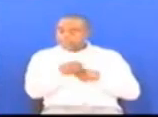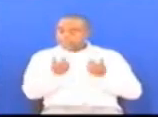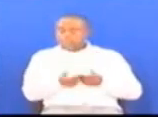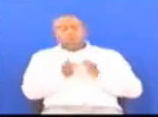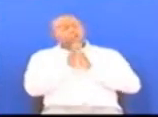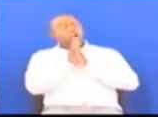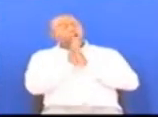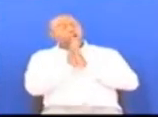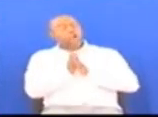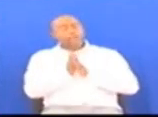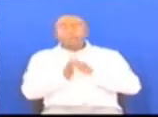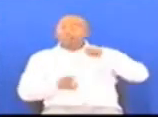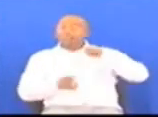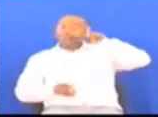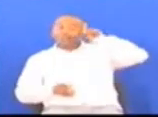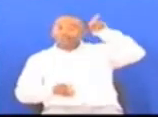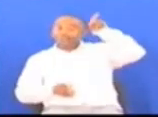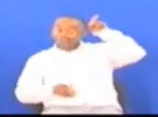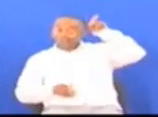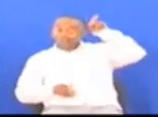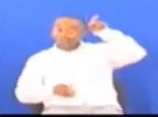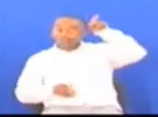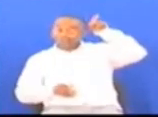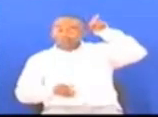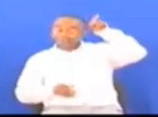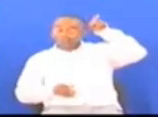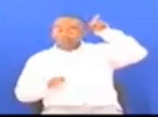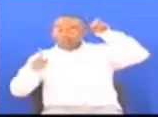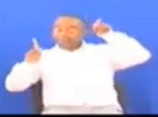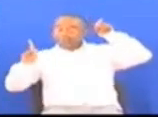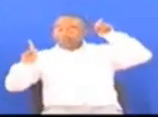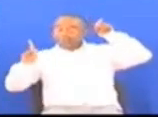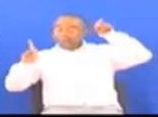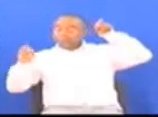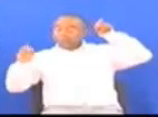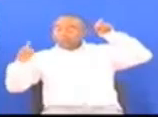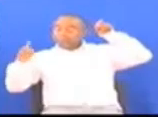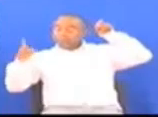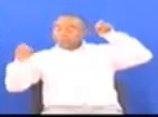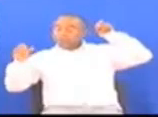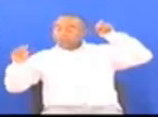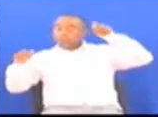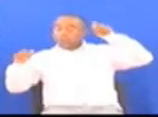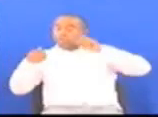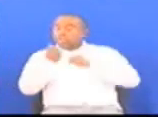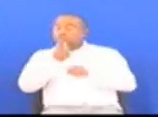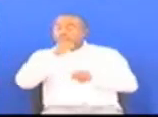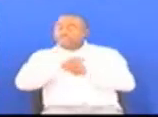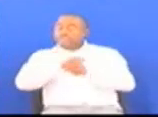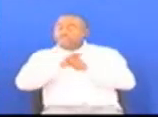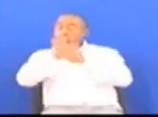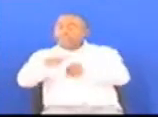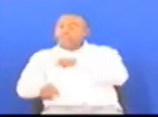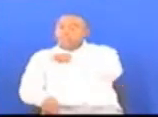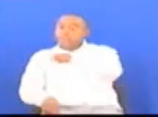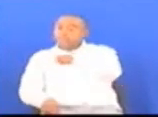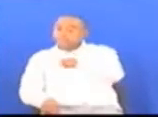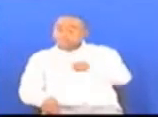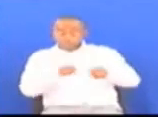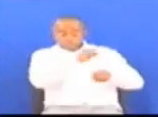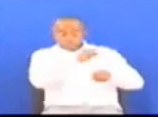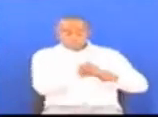tunakuombea kule Kondoa. Umeacha shughuli nyingi za wananchi wako wa Kondoa na wafanyia